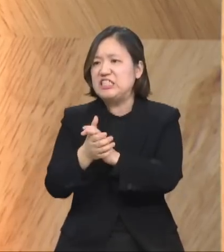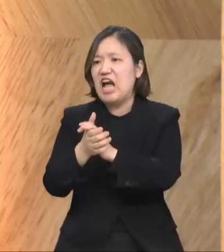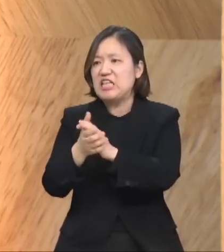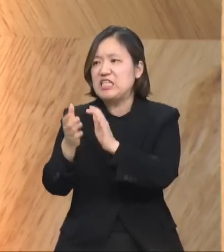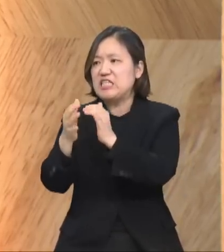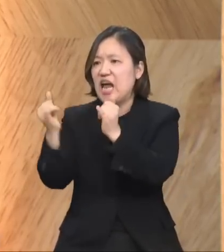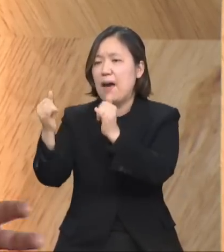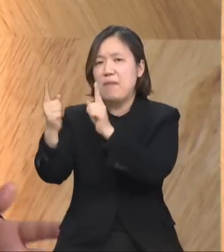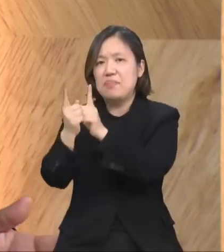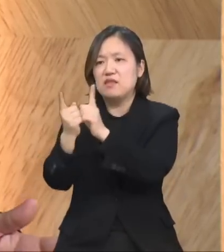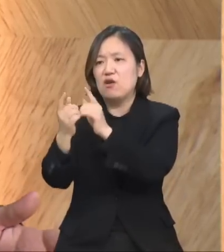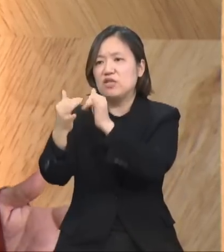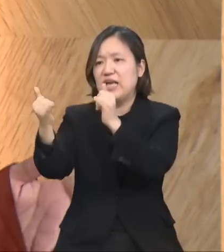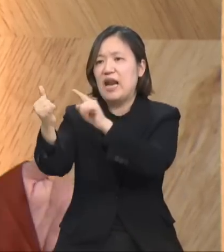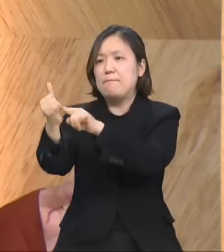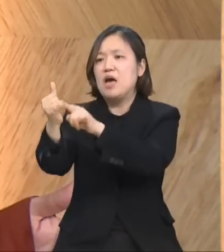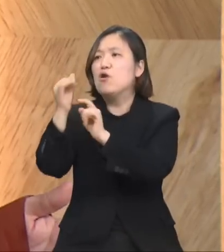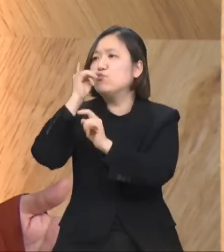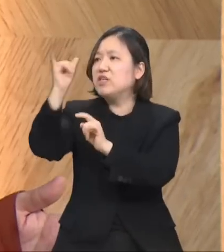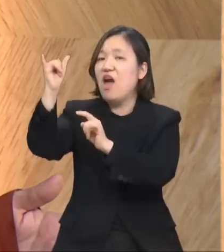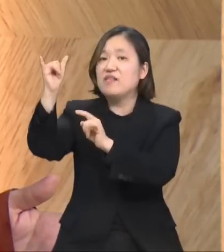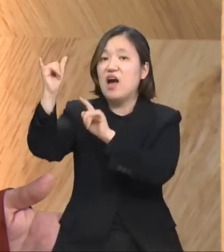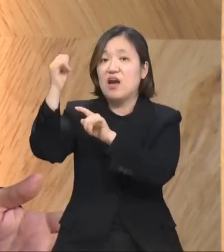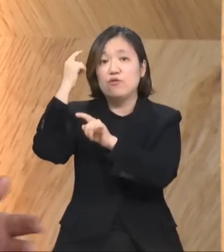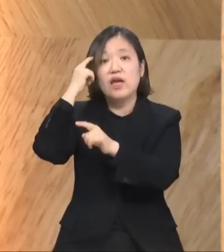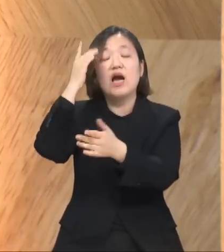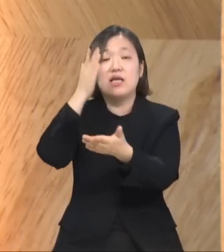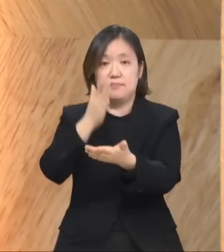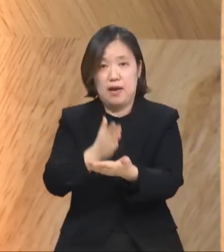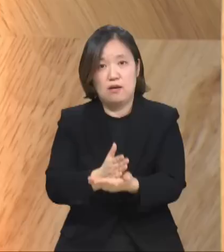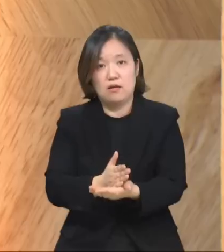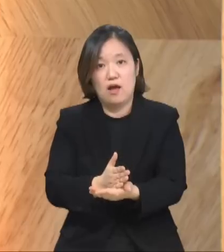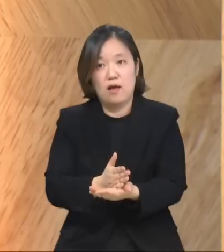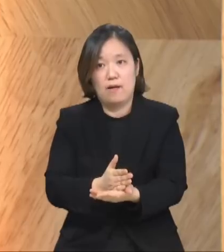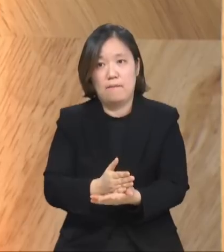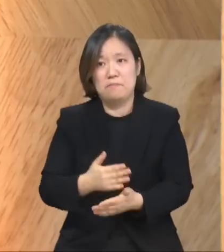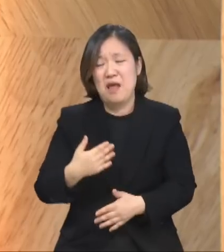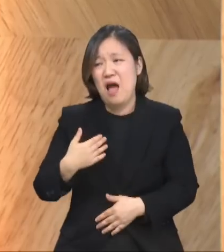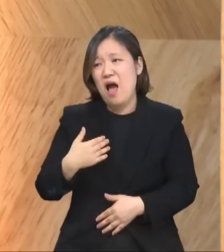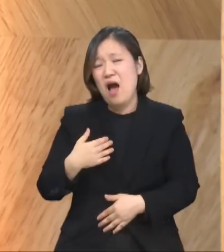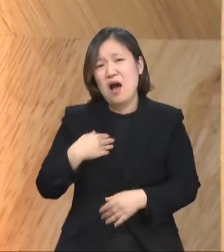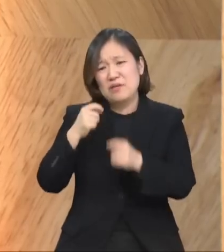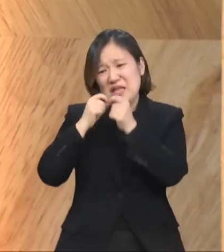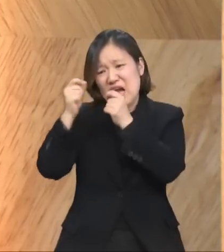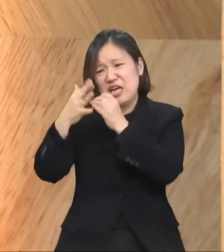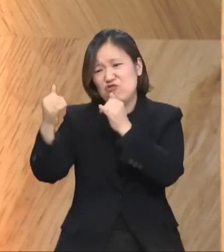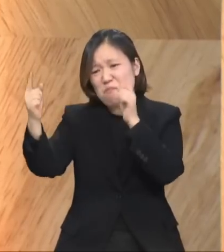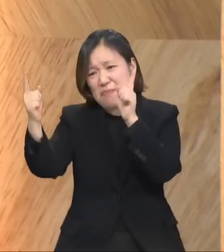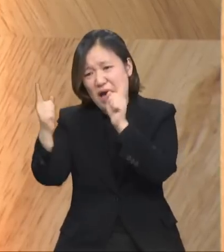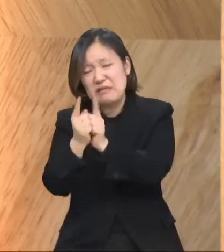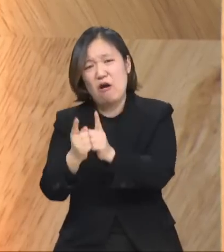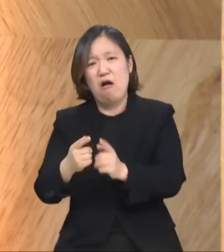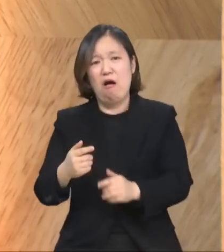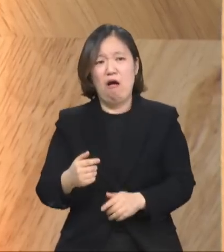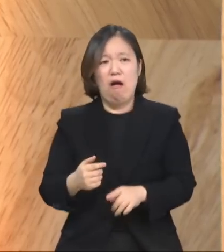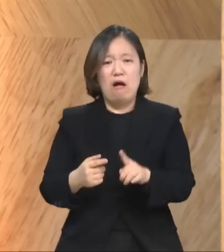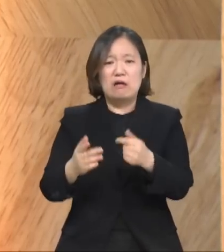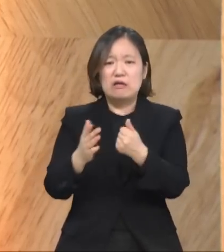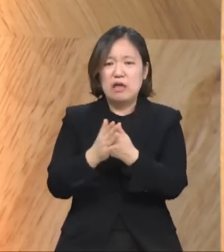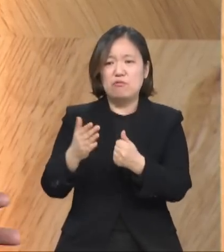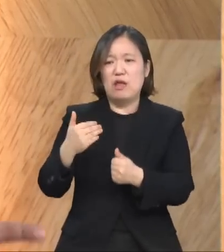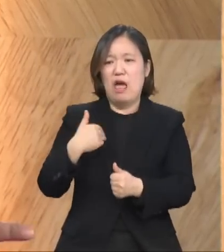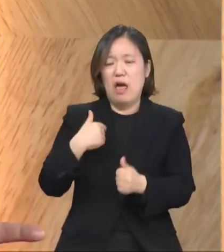싫어요 왜냐 그런 걸로 사기 쳐 가지고 가슴에 상처를 받고 마음의 상처받은 그런